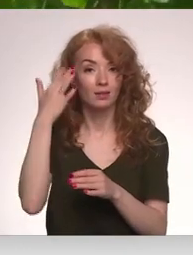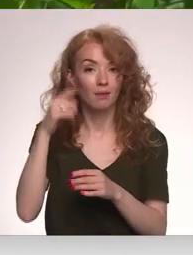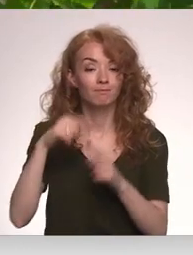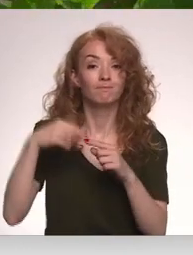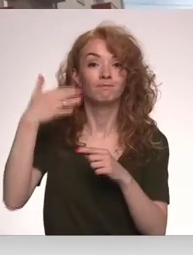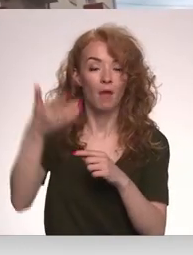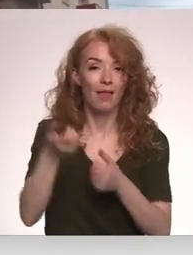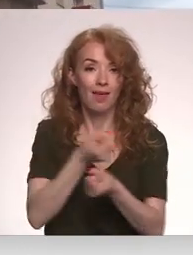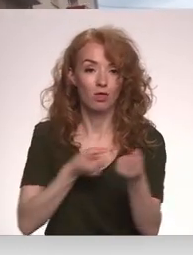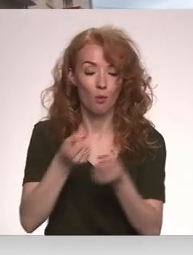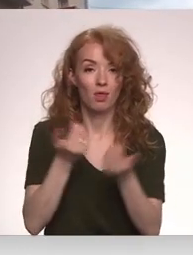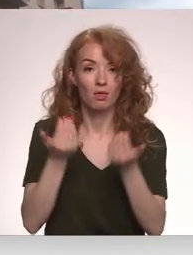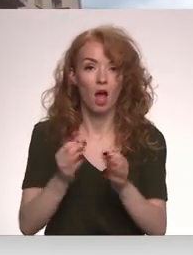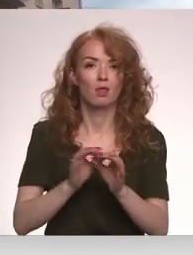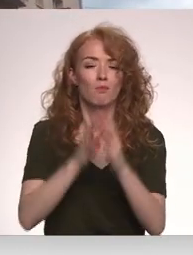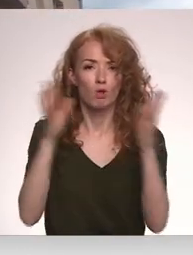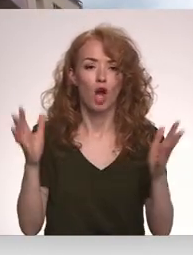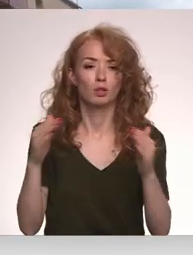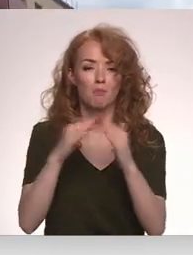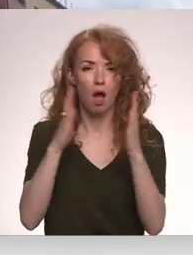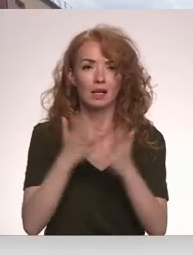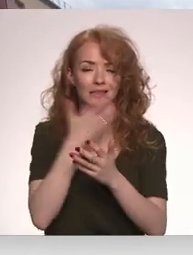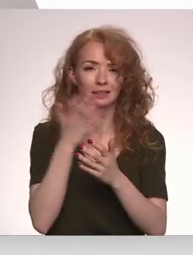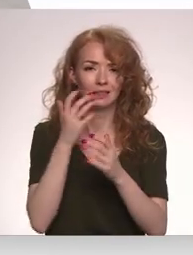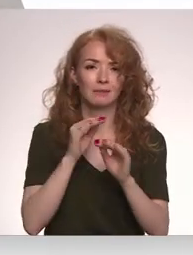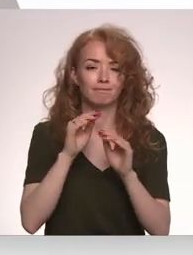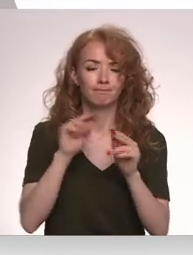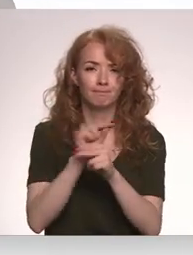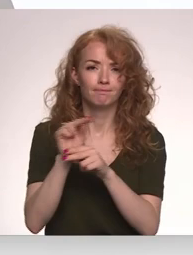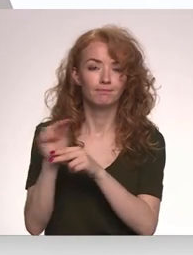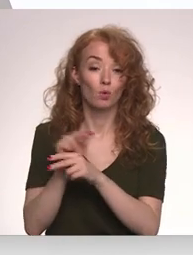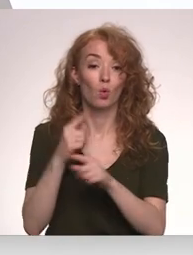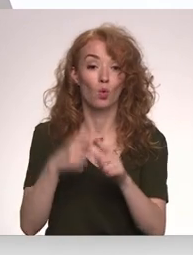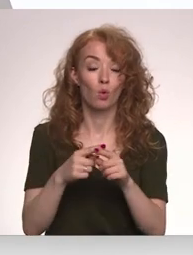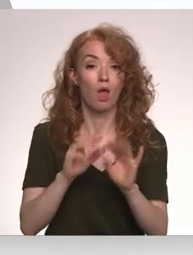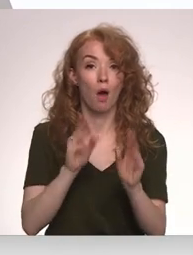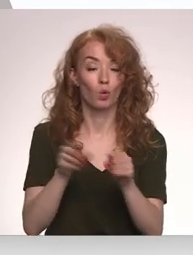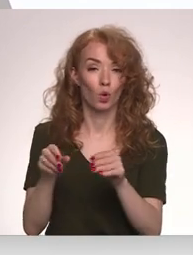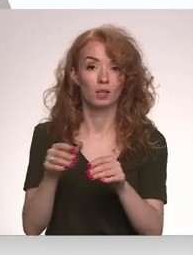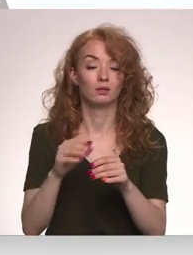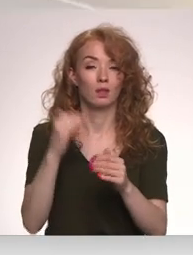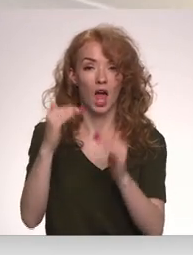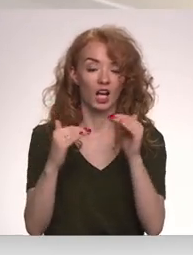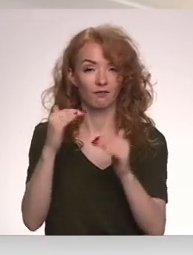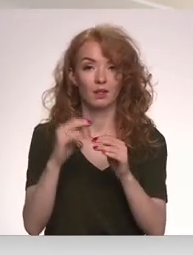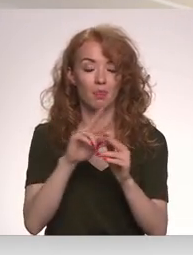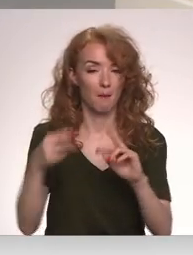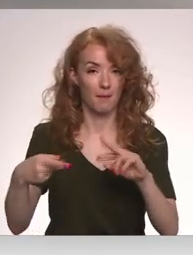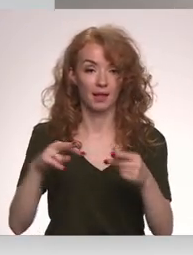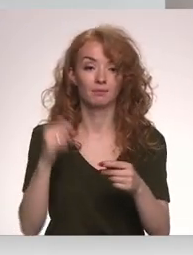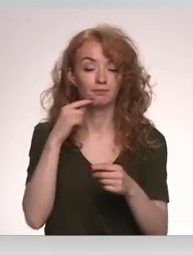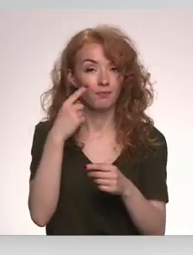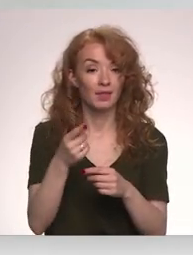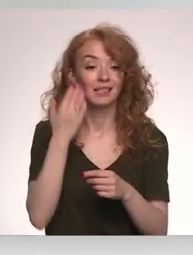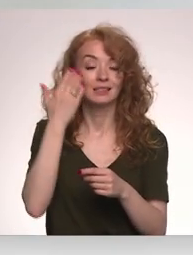ietaupīt, šobrīd veicot plašus māju siltināšanas pasākumus, norādot, ka apkuras tarifi šogad nemainīsies. Sliktākajā